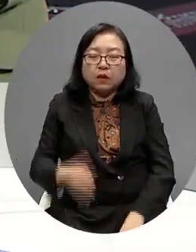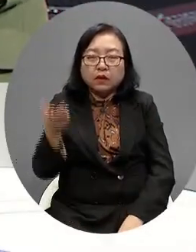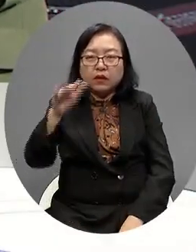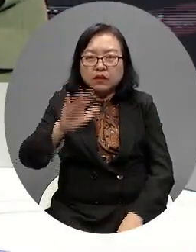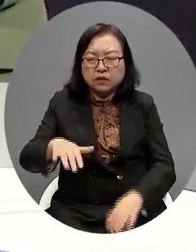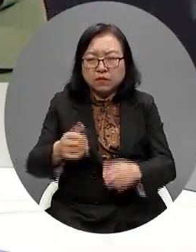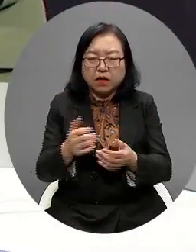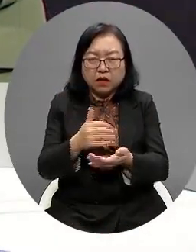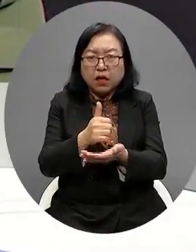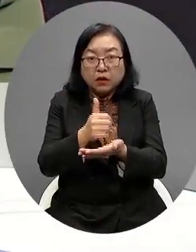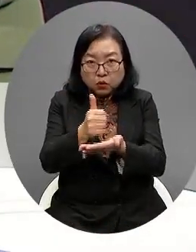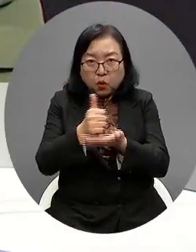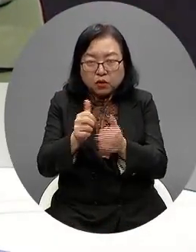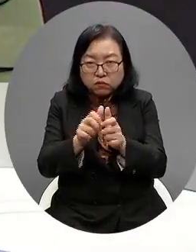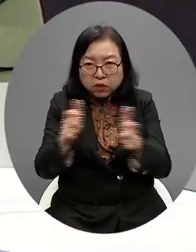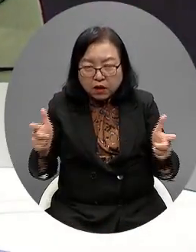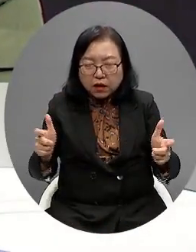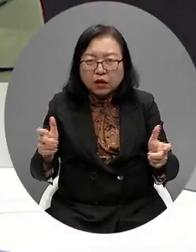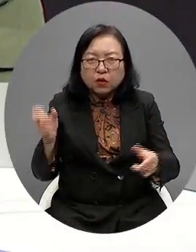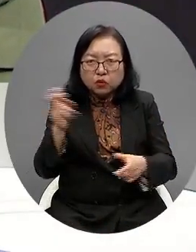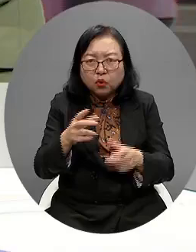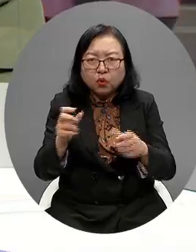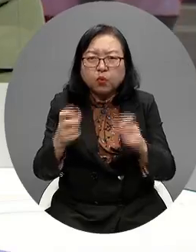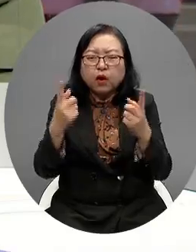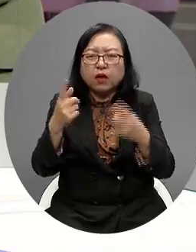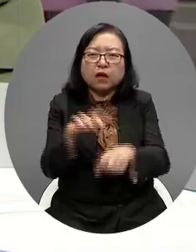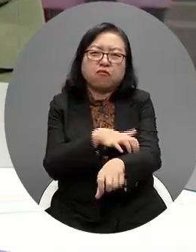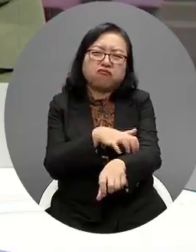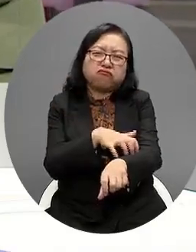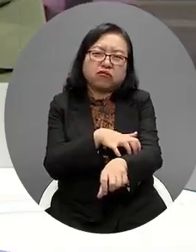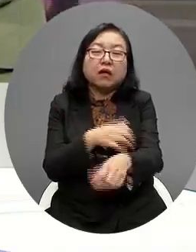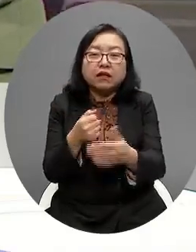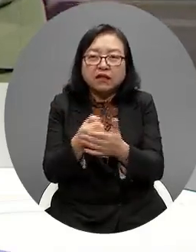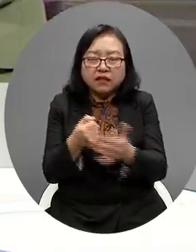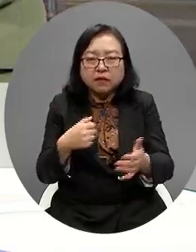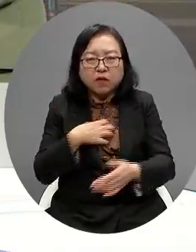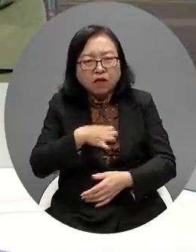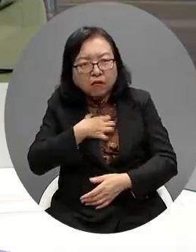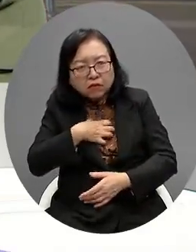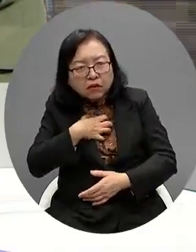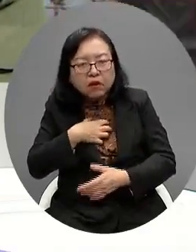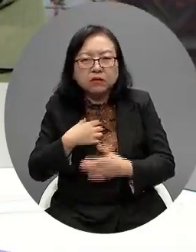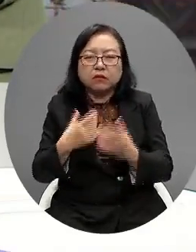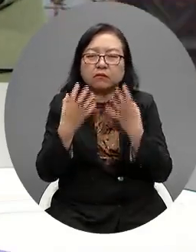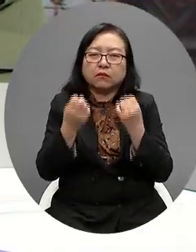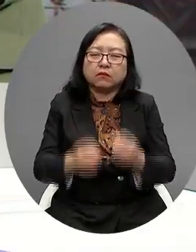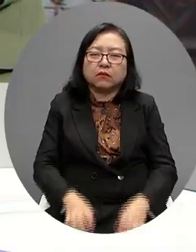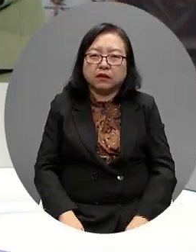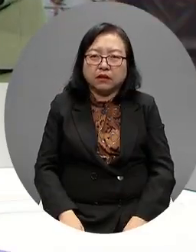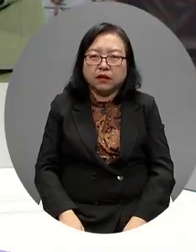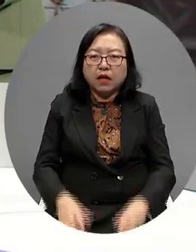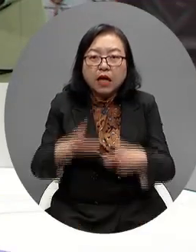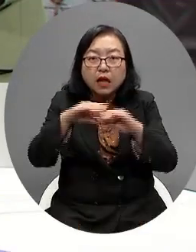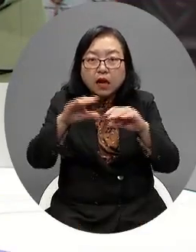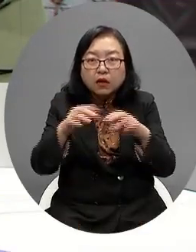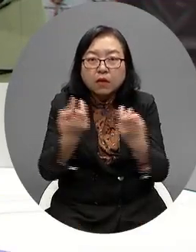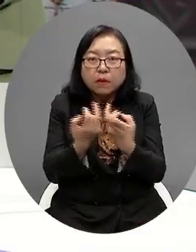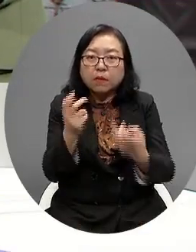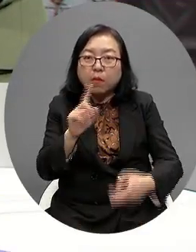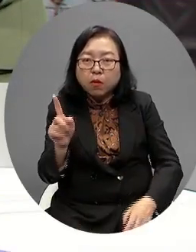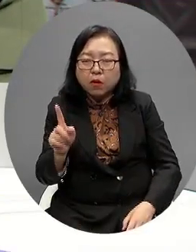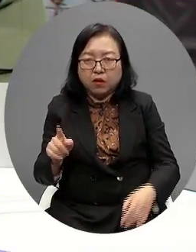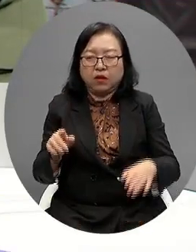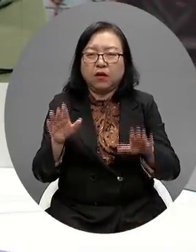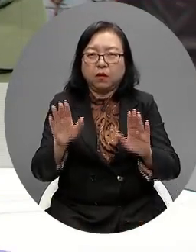급증한 만큼 불편함도 커져서 이 성장의 한계를 걱정하는 목소리도 나오고 있습니다. 어떤 해법이 있을지 오늘